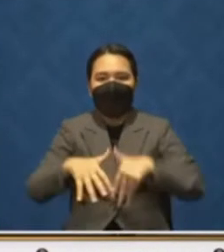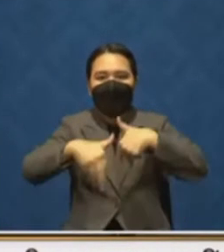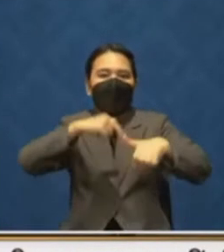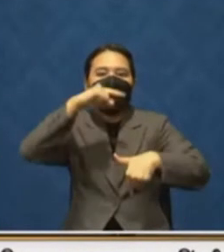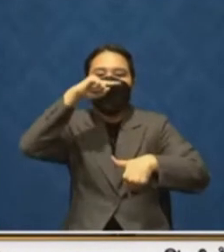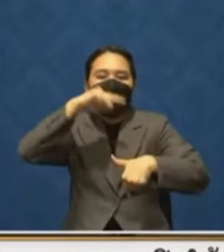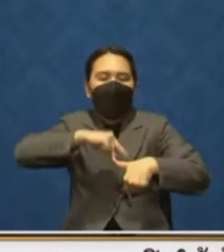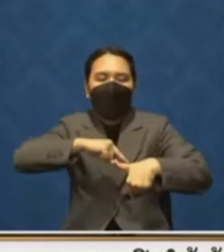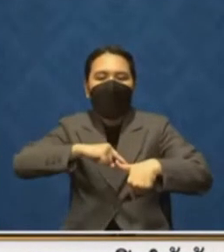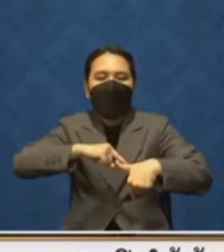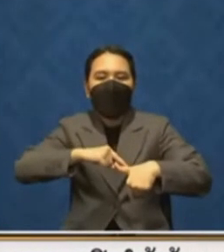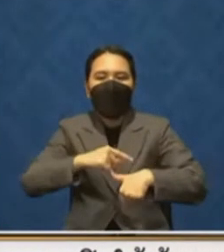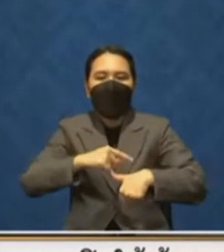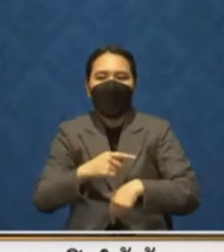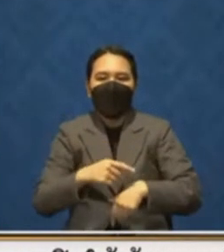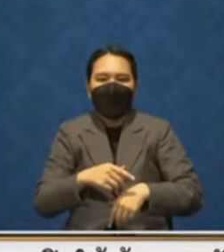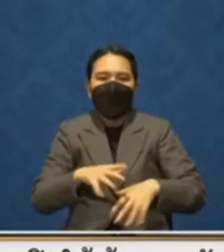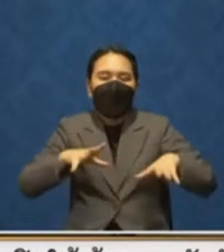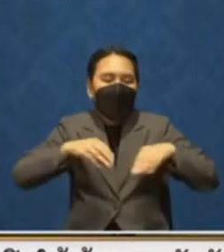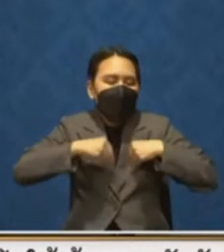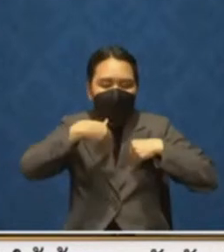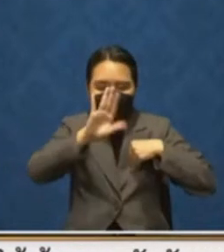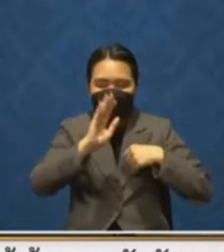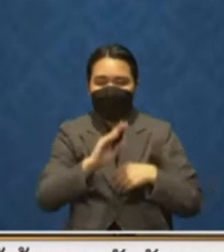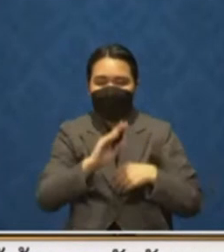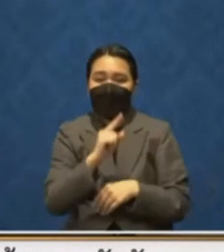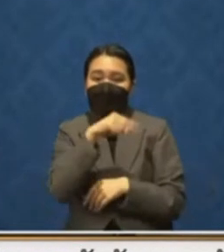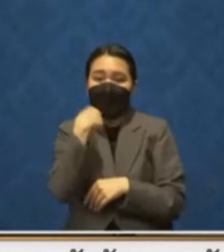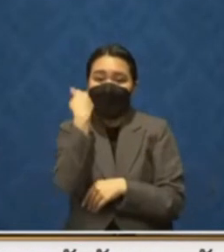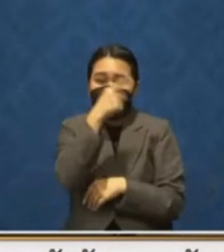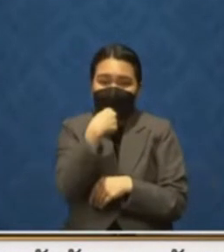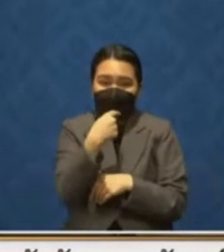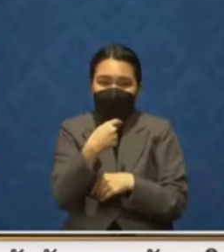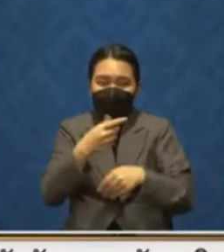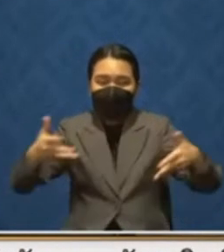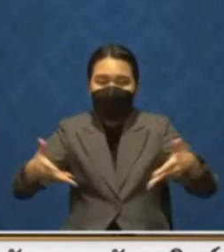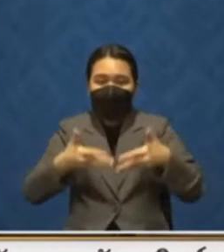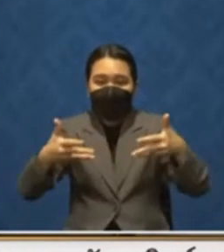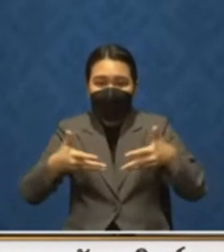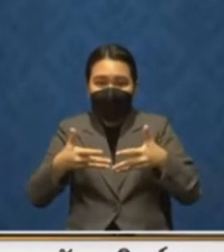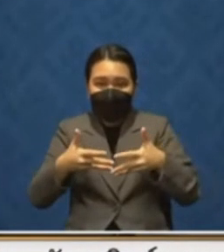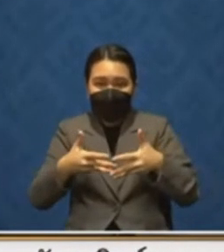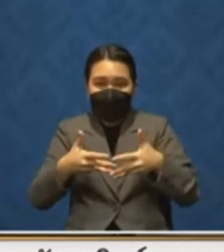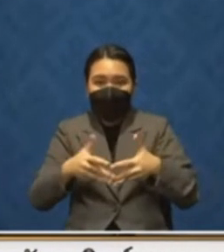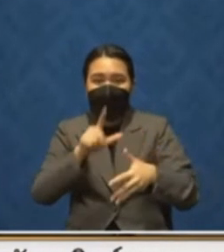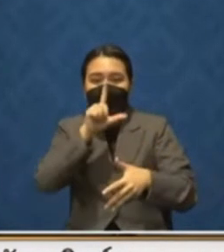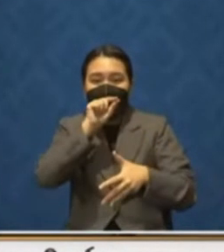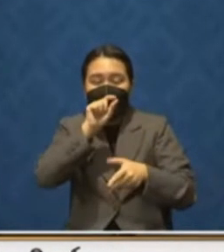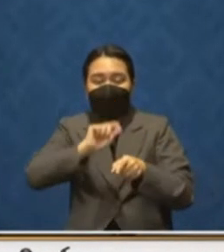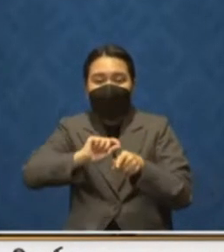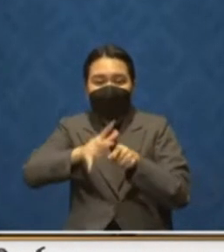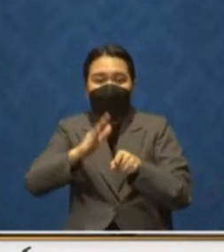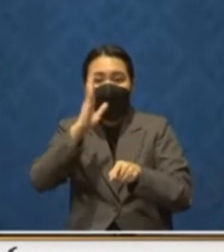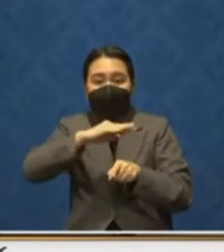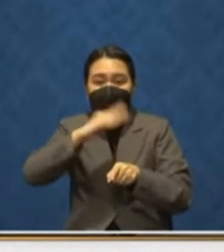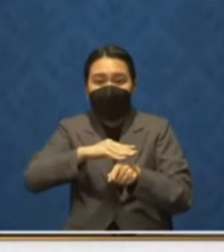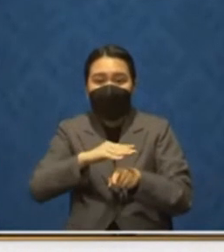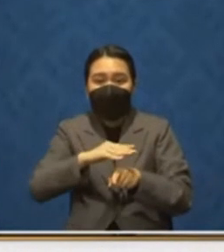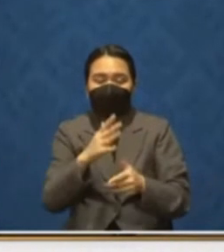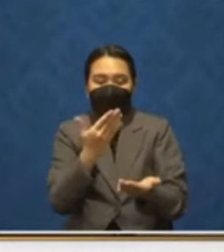สวยไปใครจะกินกระเพราไก่จานละ 30บาทฝัน The50บาทไข่ดาวอีก 10